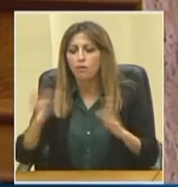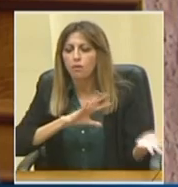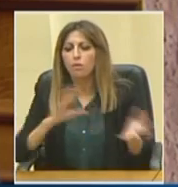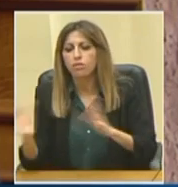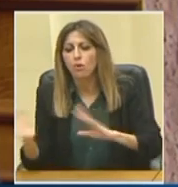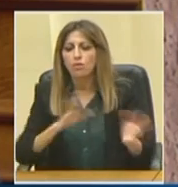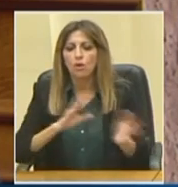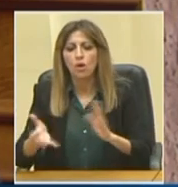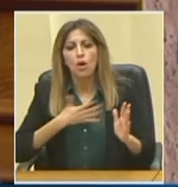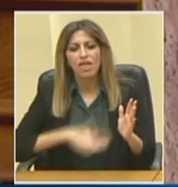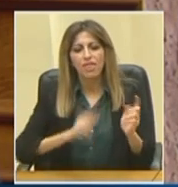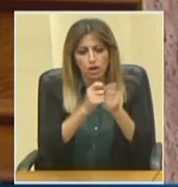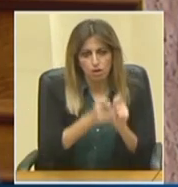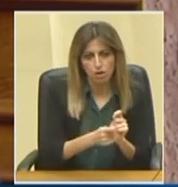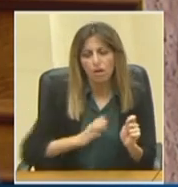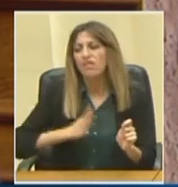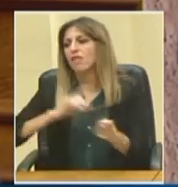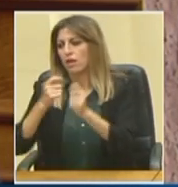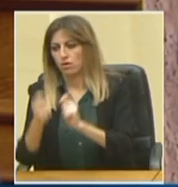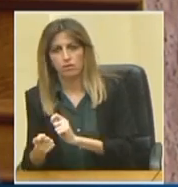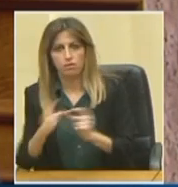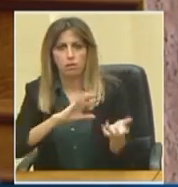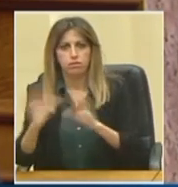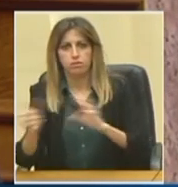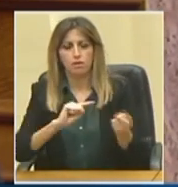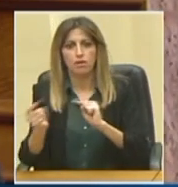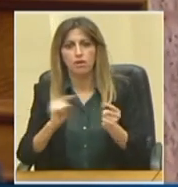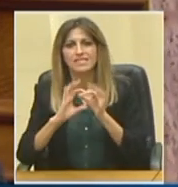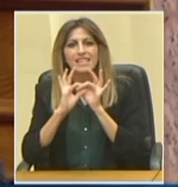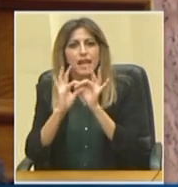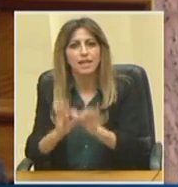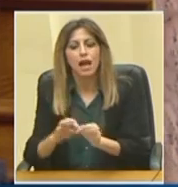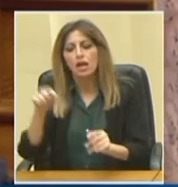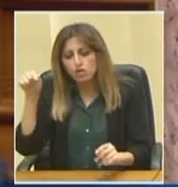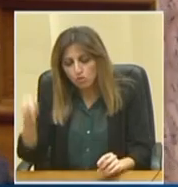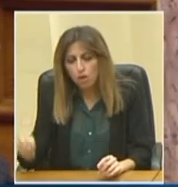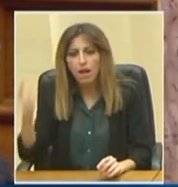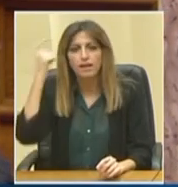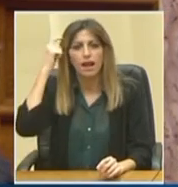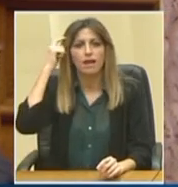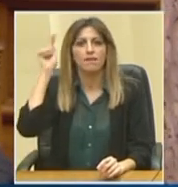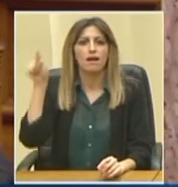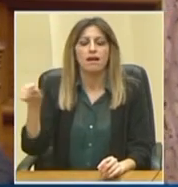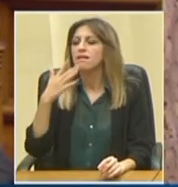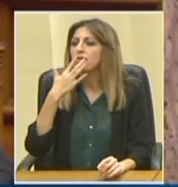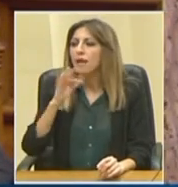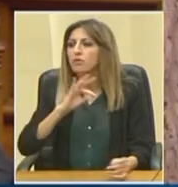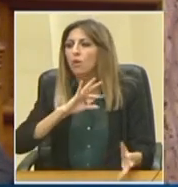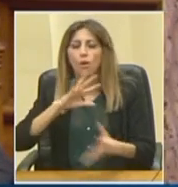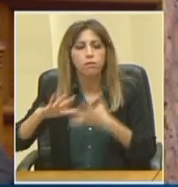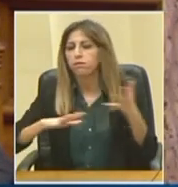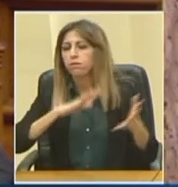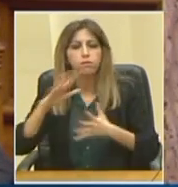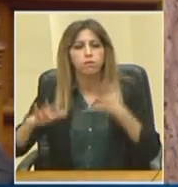Γιατί αυτό το οποίο επιθυμείτε στην πραγματικότητα είναι να έχετε εσείς τη